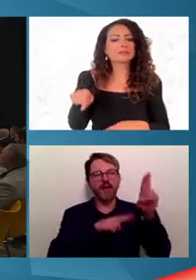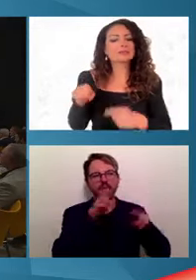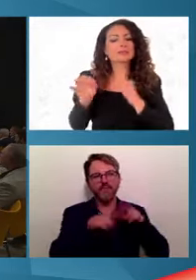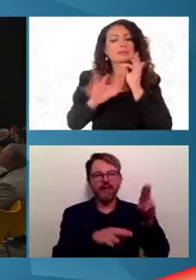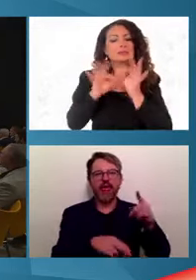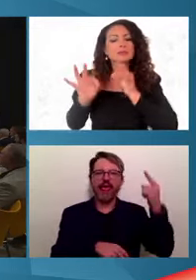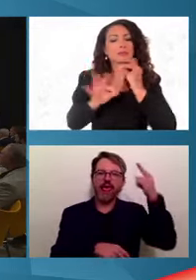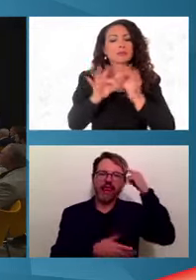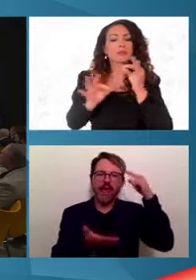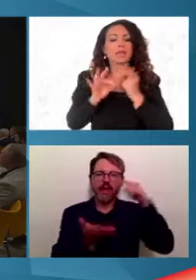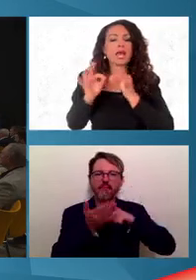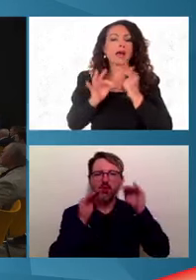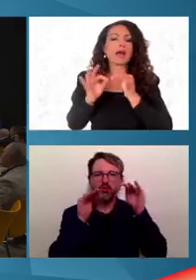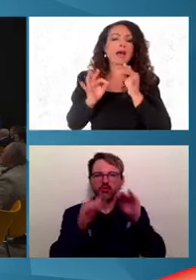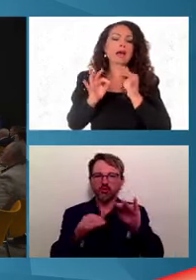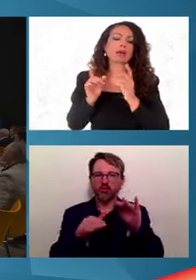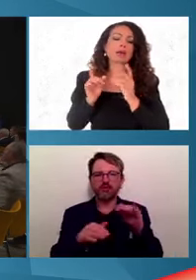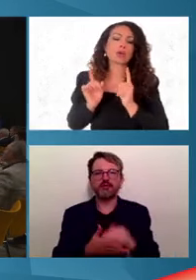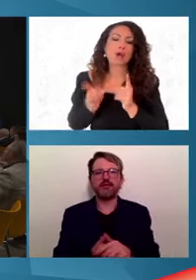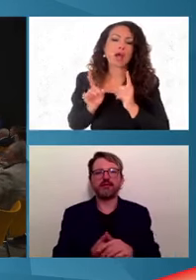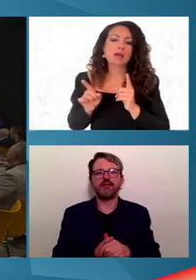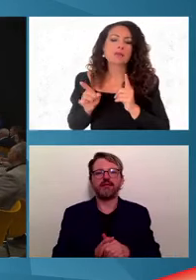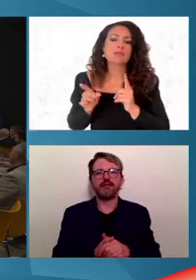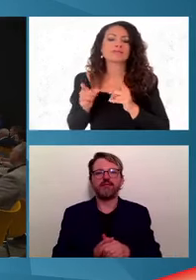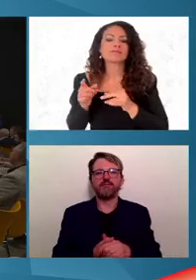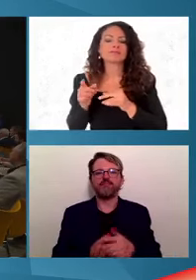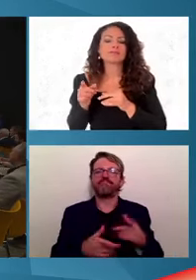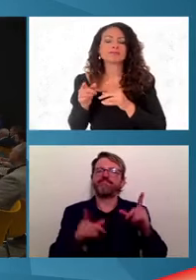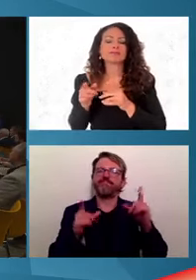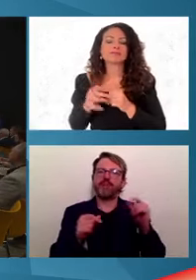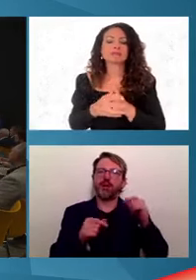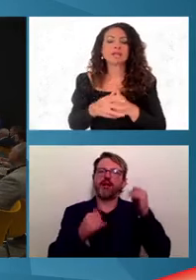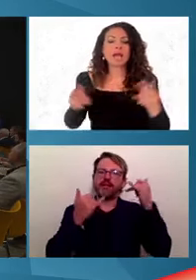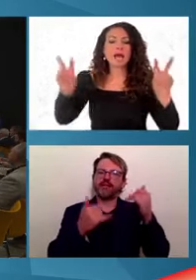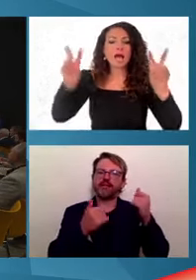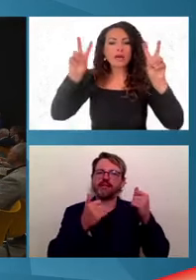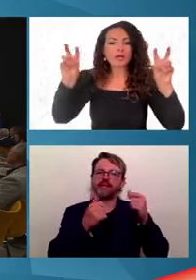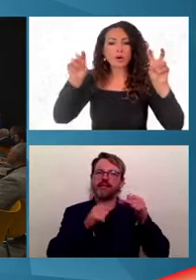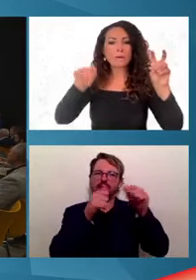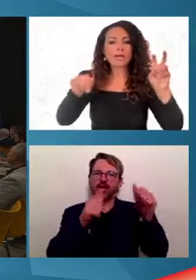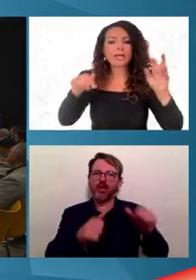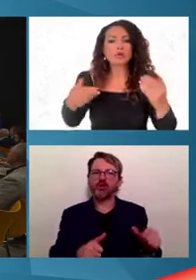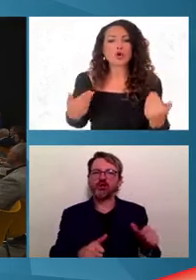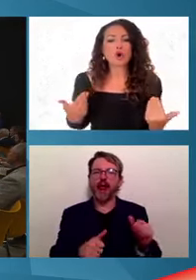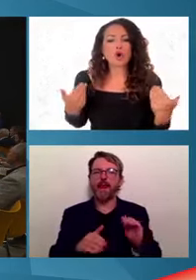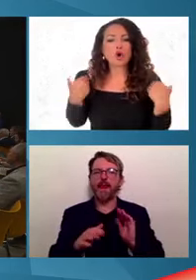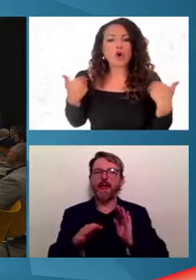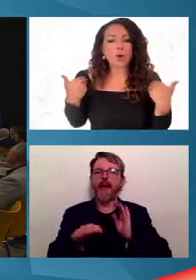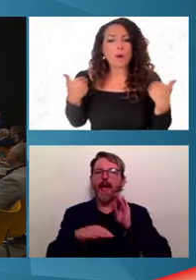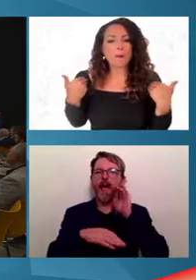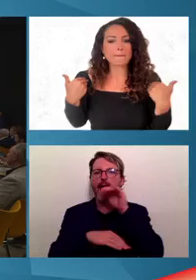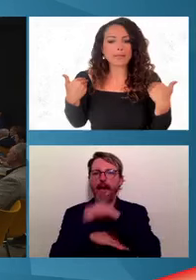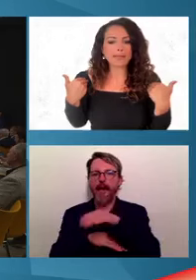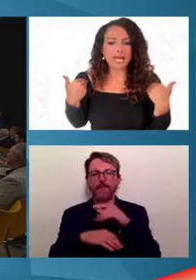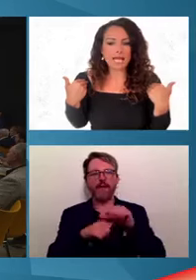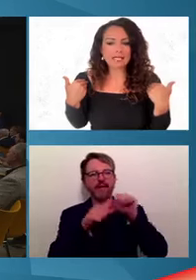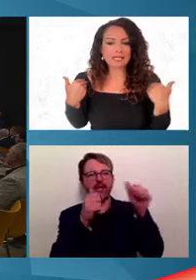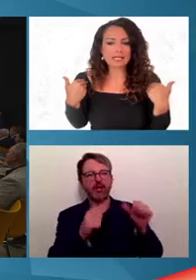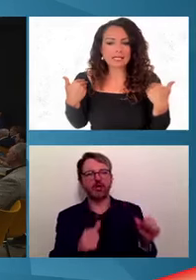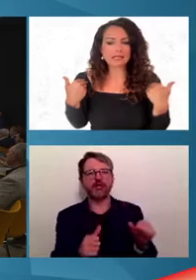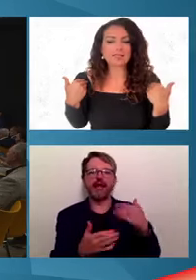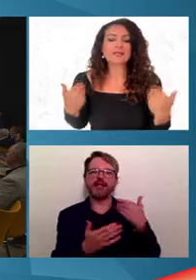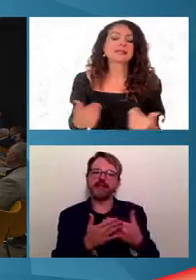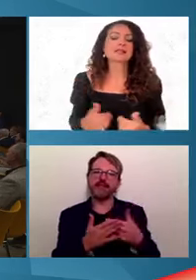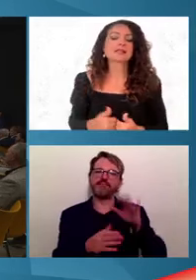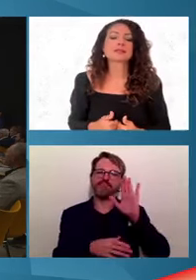Denkmalschutz, geht es letztlich um das Gestalten. Heimatgestalten lautet dementsprechend das Motto, das